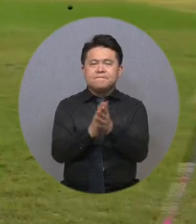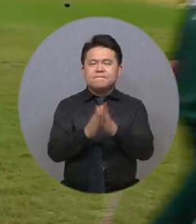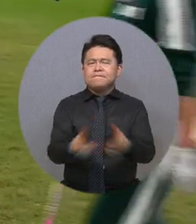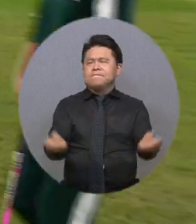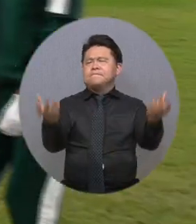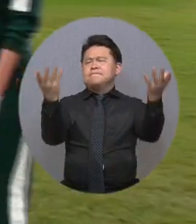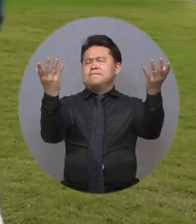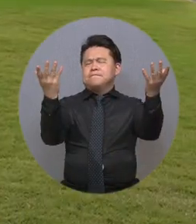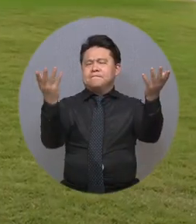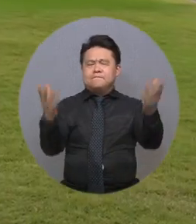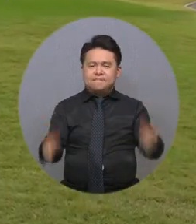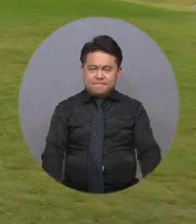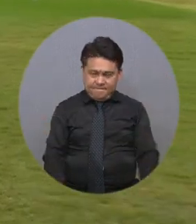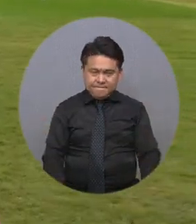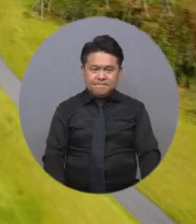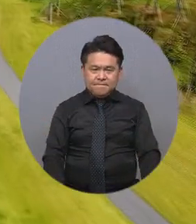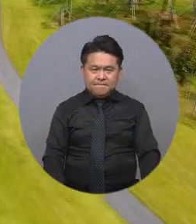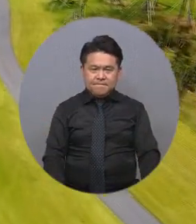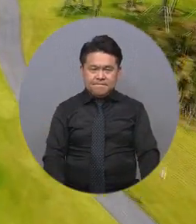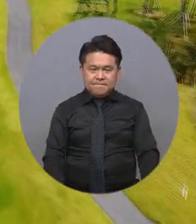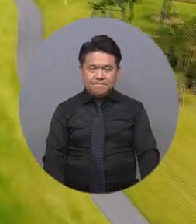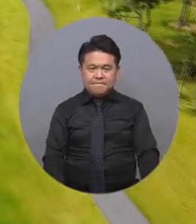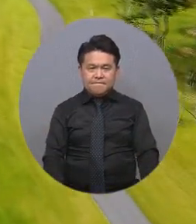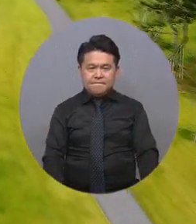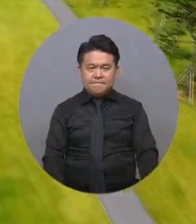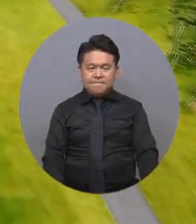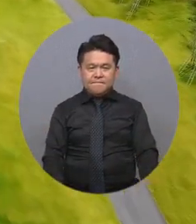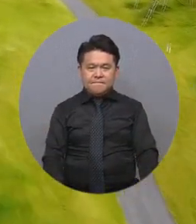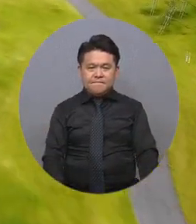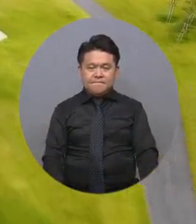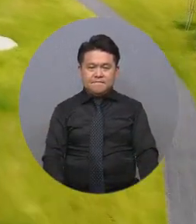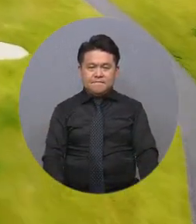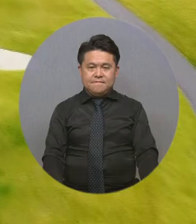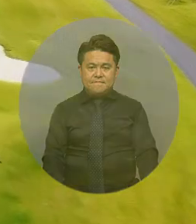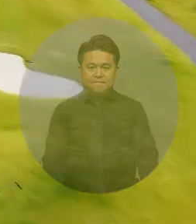믿습니까? 할렐루야. 뭔 할렐루야.